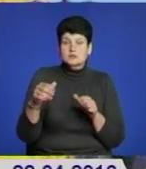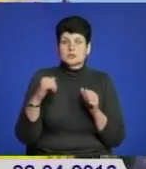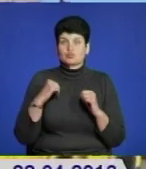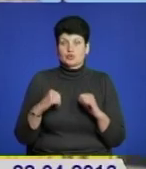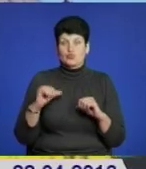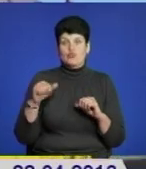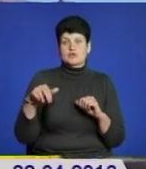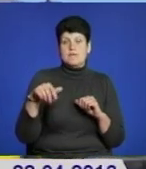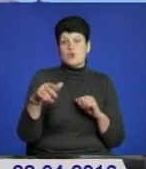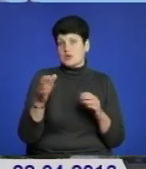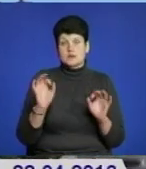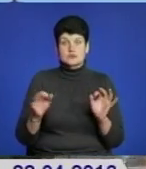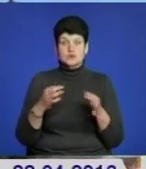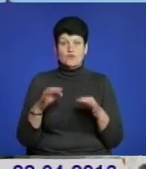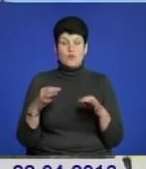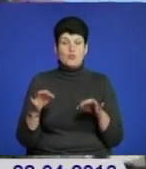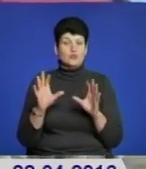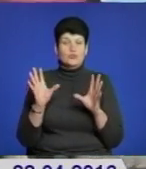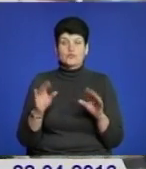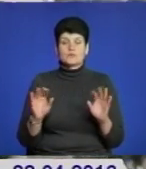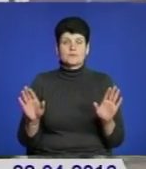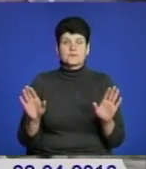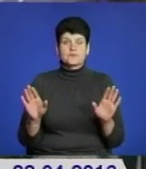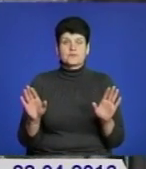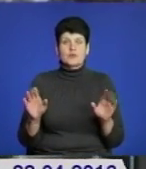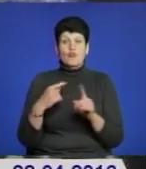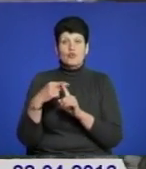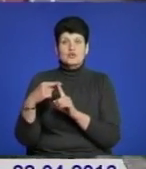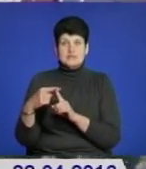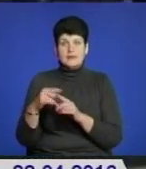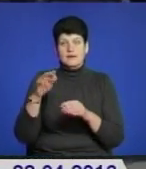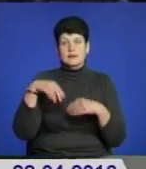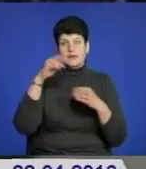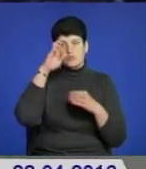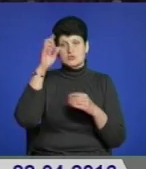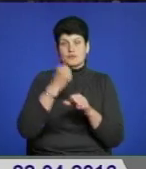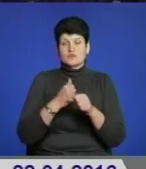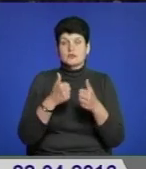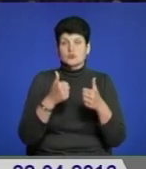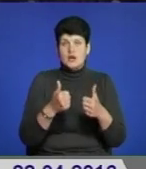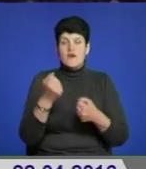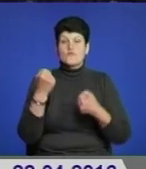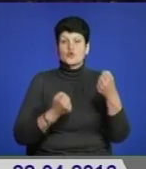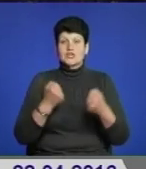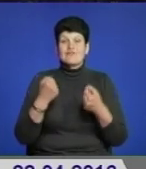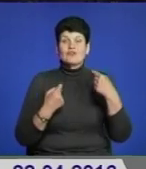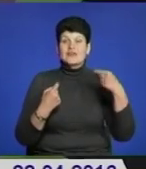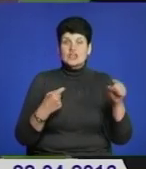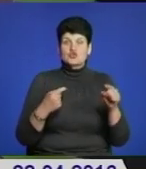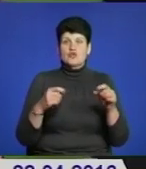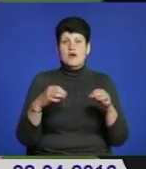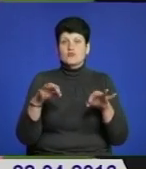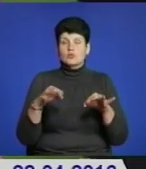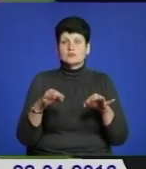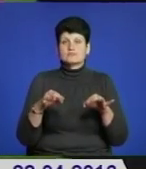пройти, свобідні все. Так що в плюсах і дай Боже їм працювати добре. А от водієві іншого авто пощастило